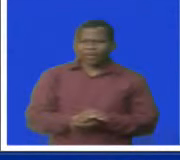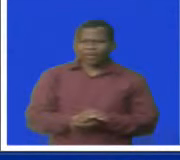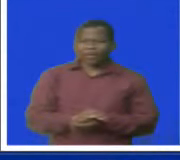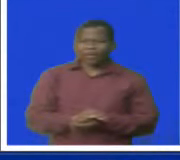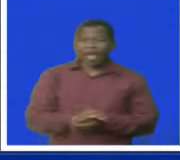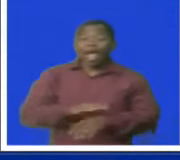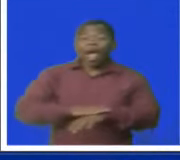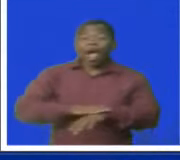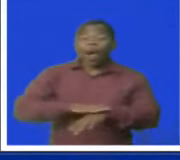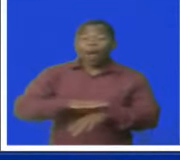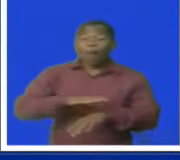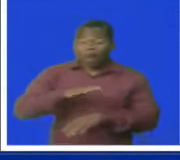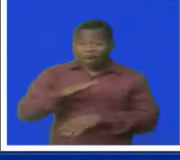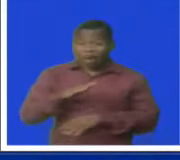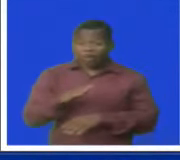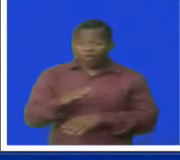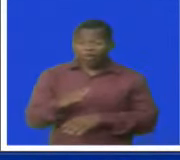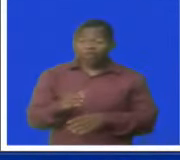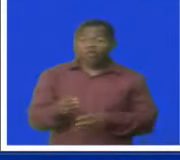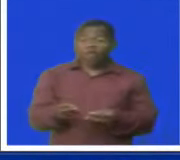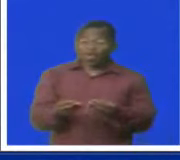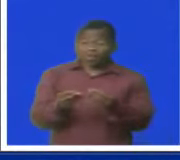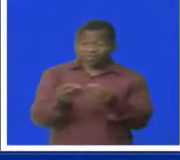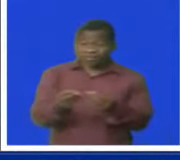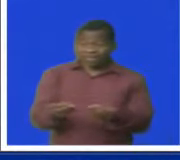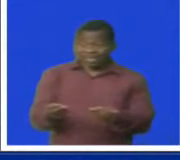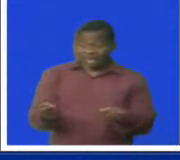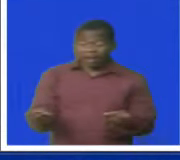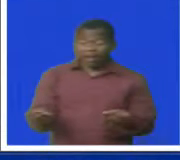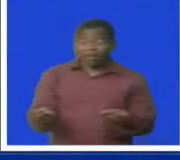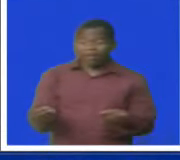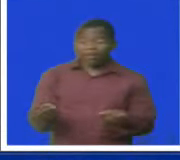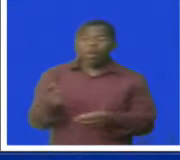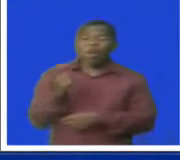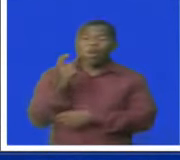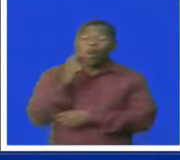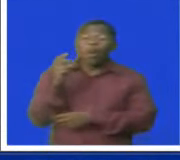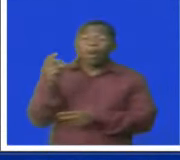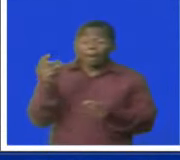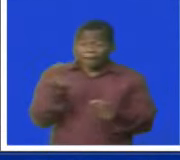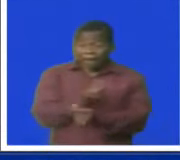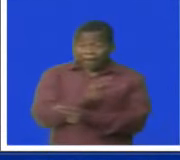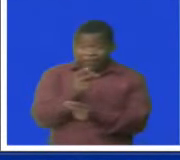in the young boys who need to be mentored, make sure